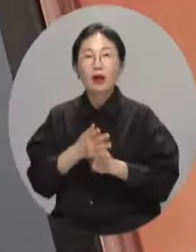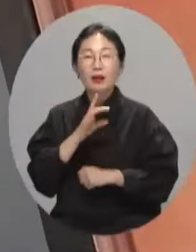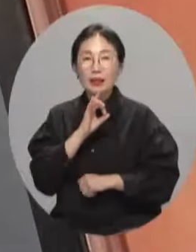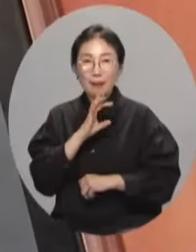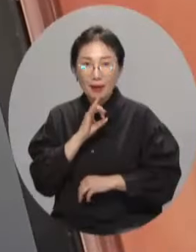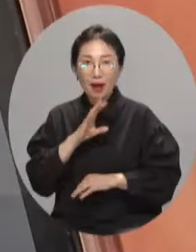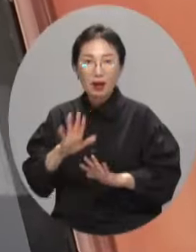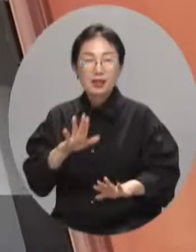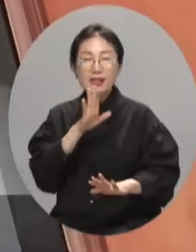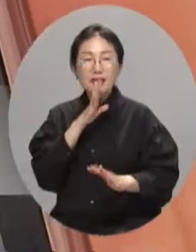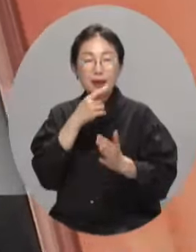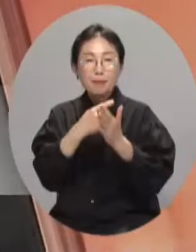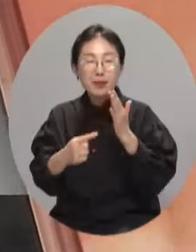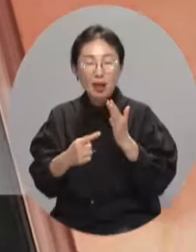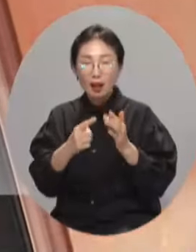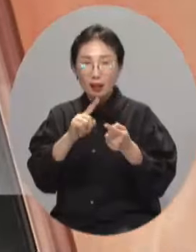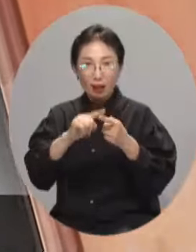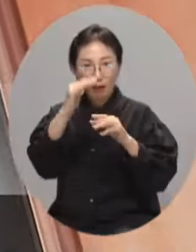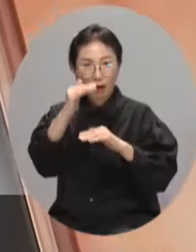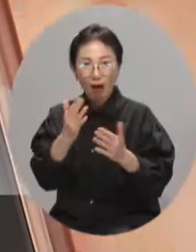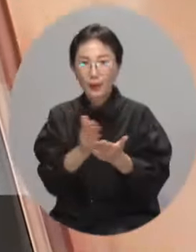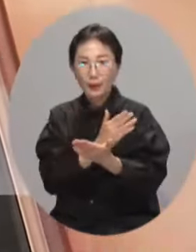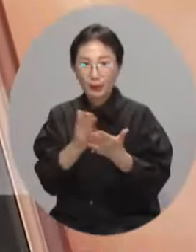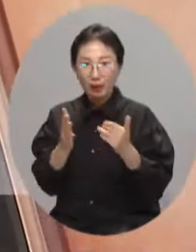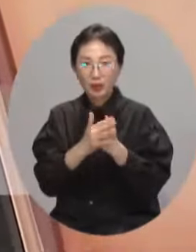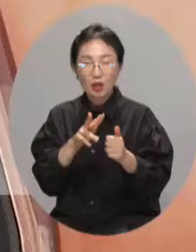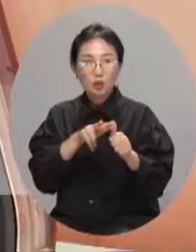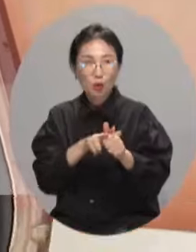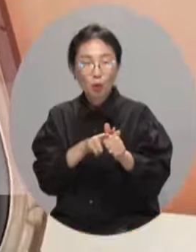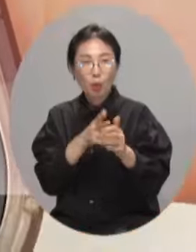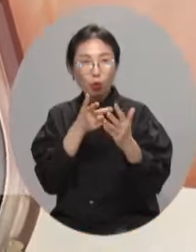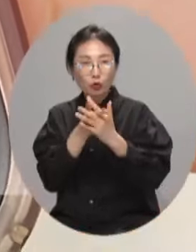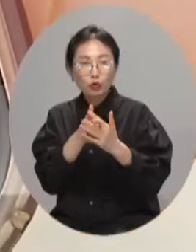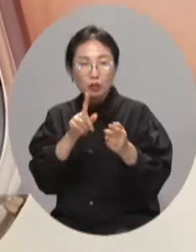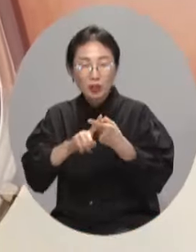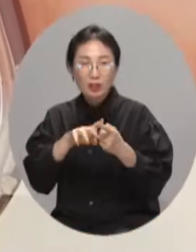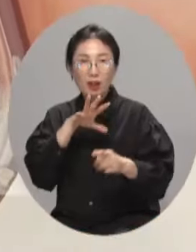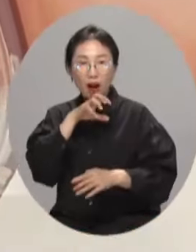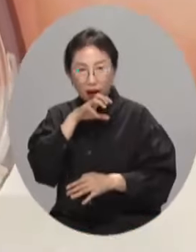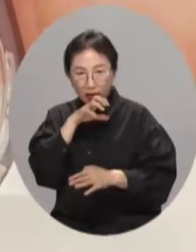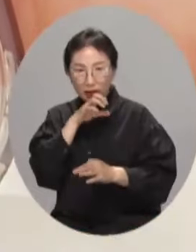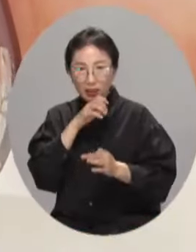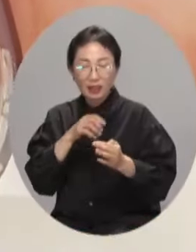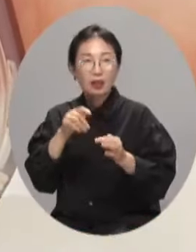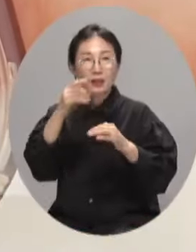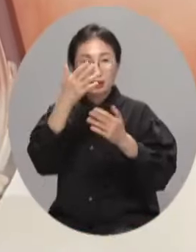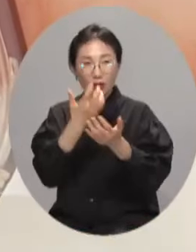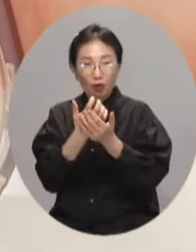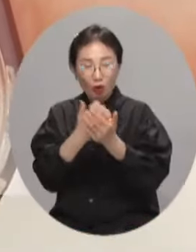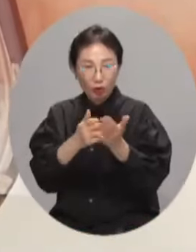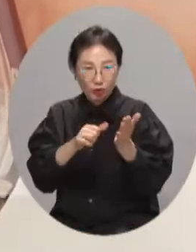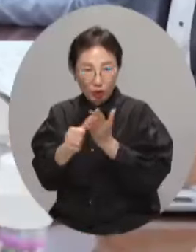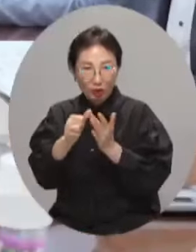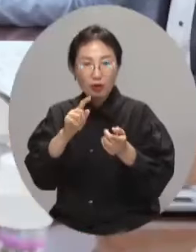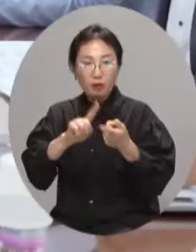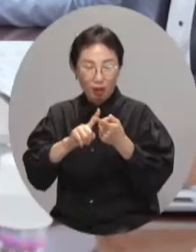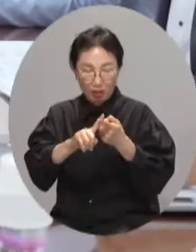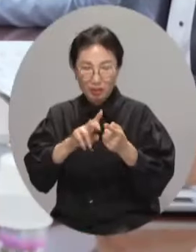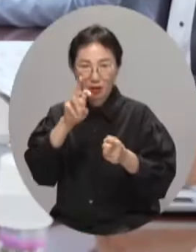다만 실제 피해 사례는 없고 정보 유출에 대한 항의와 자료 삭제 요구 등이 민원의 주 내용이라고